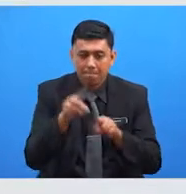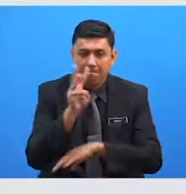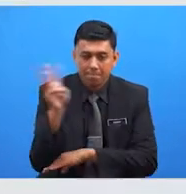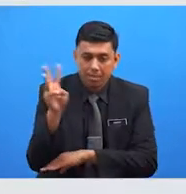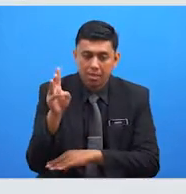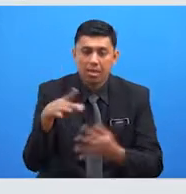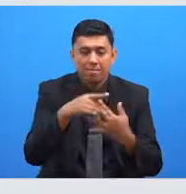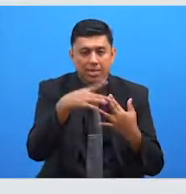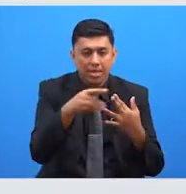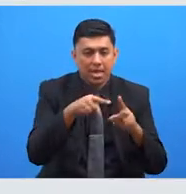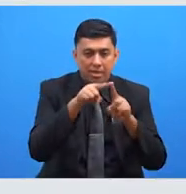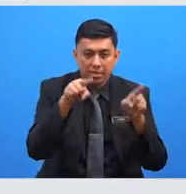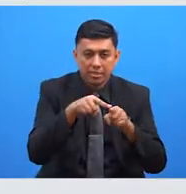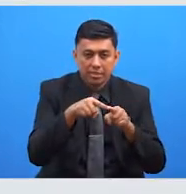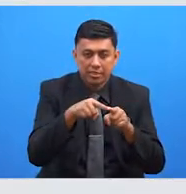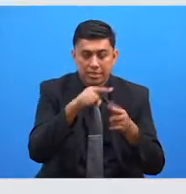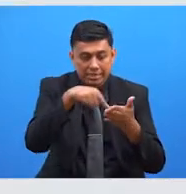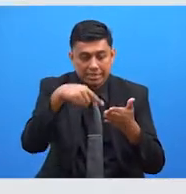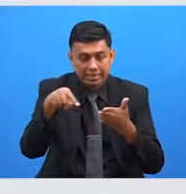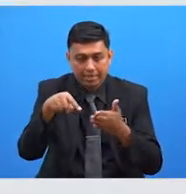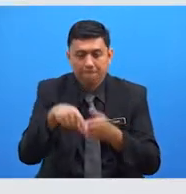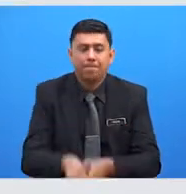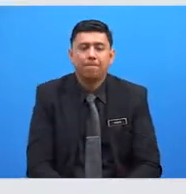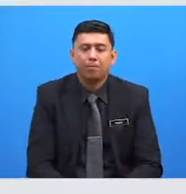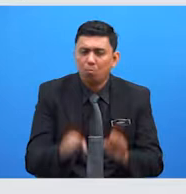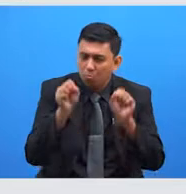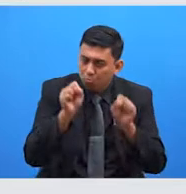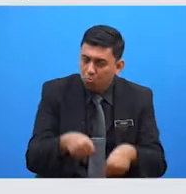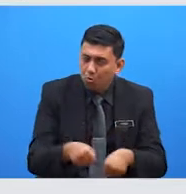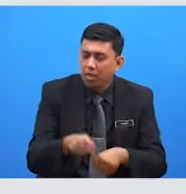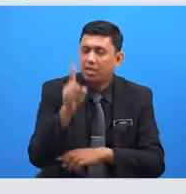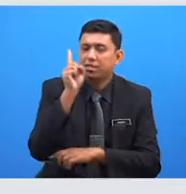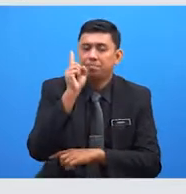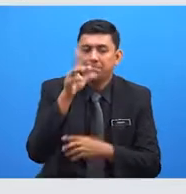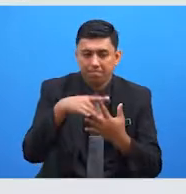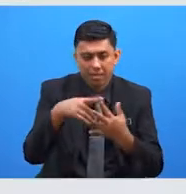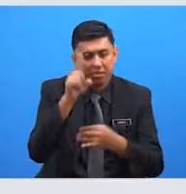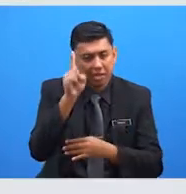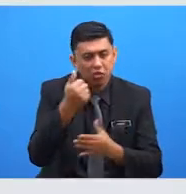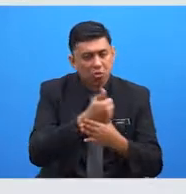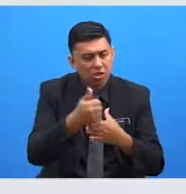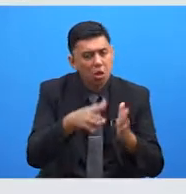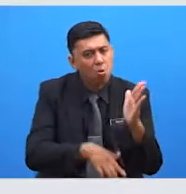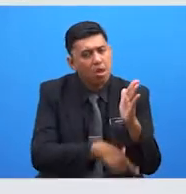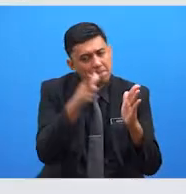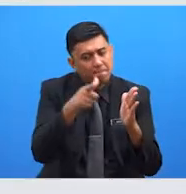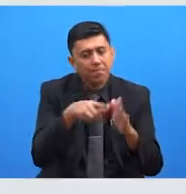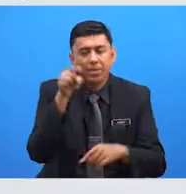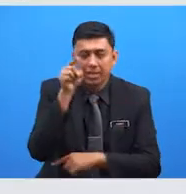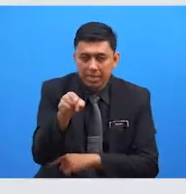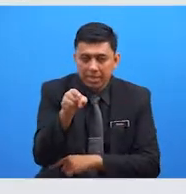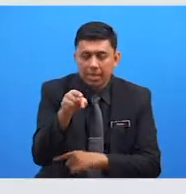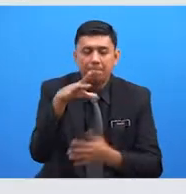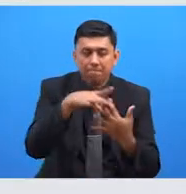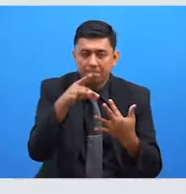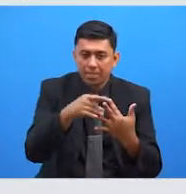pilihan checkbox. Pengguna boleh memilih satu atau lebih pilihan, kemudian klik pada butang